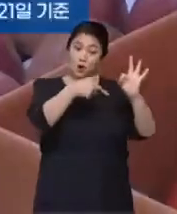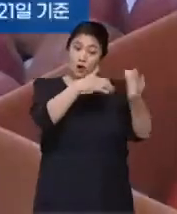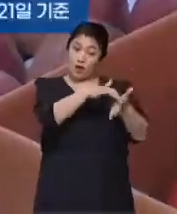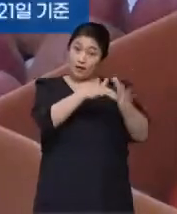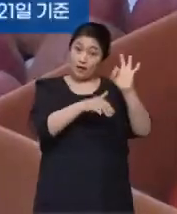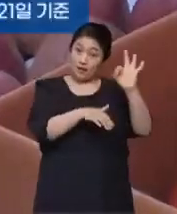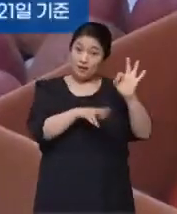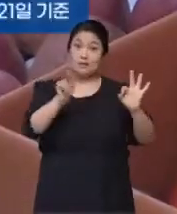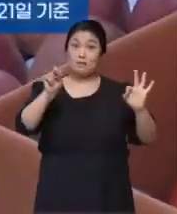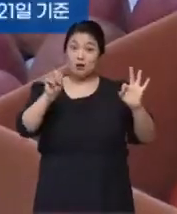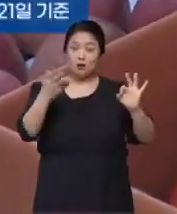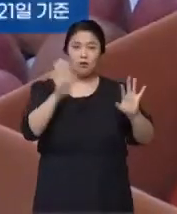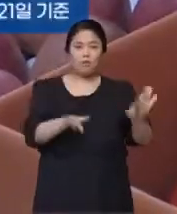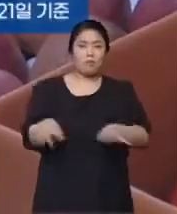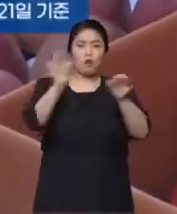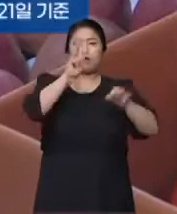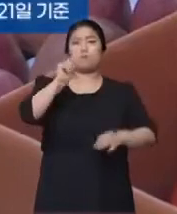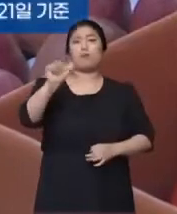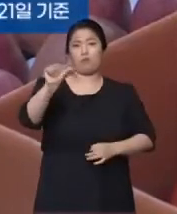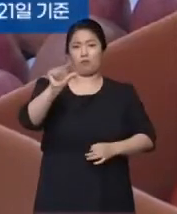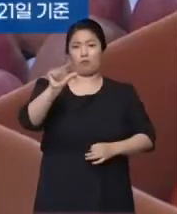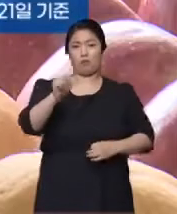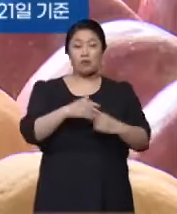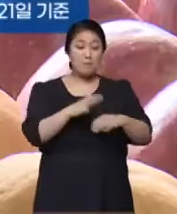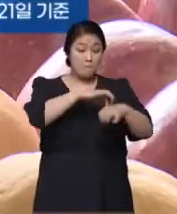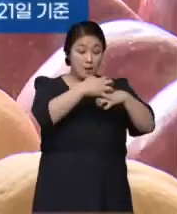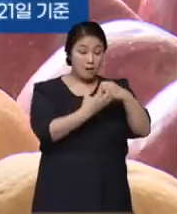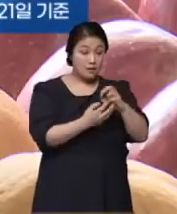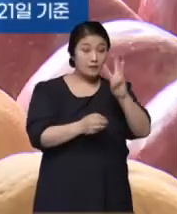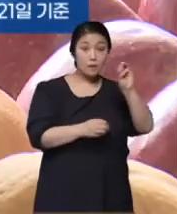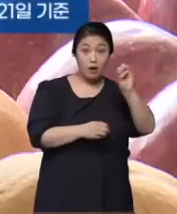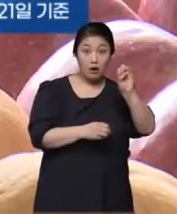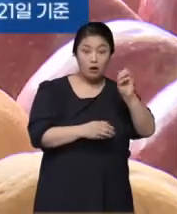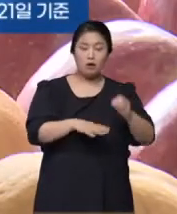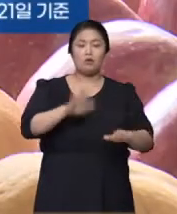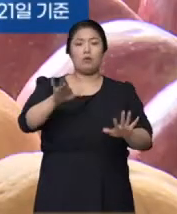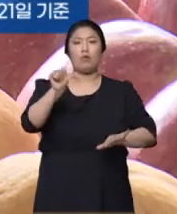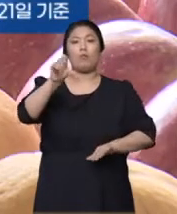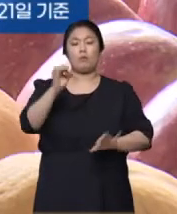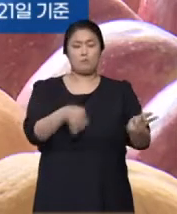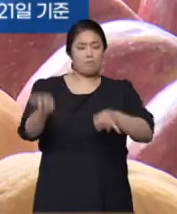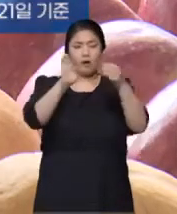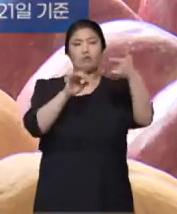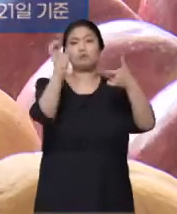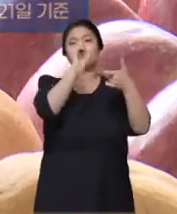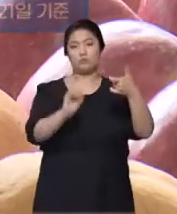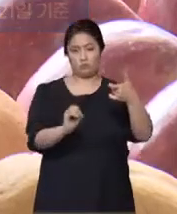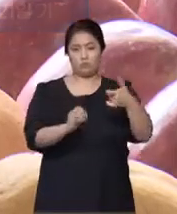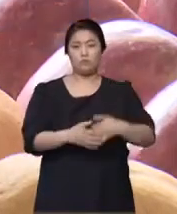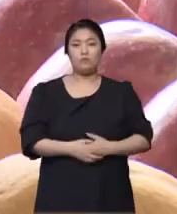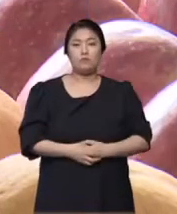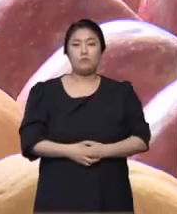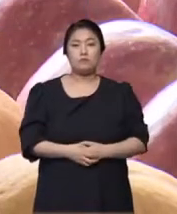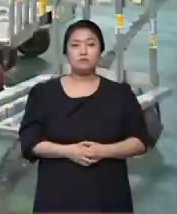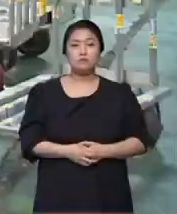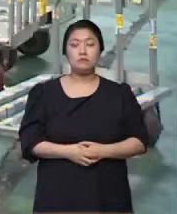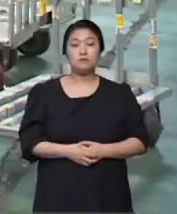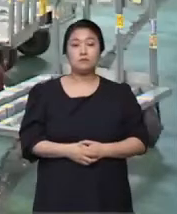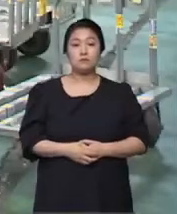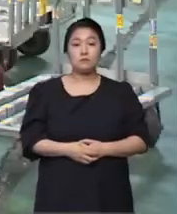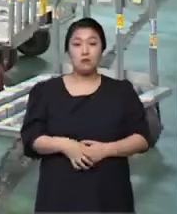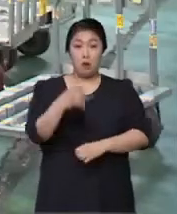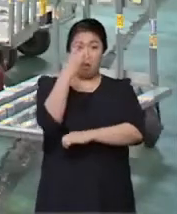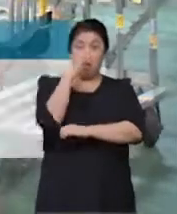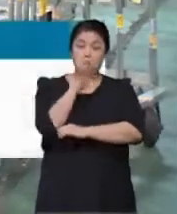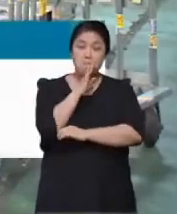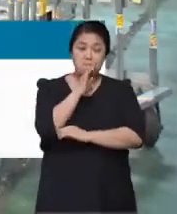2만 원 하던 것이 3만 5천 원까지 올랐고 배는 3만 원에서 5만 원으로 60% 이상 뛰었습니다. 이제